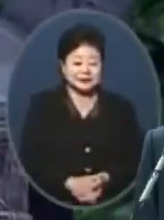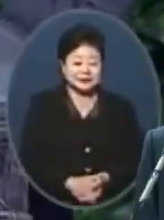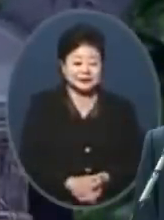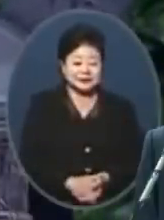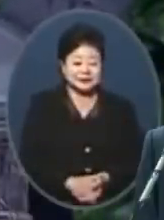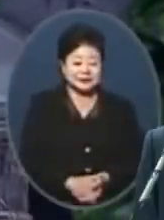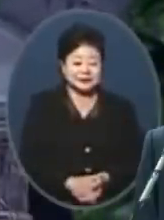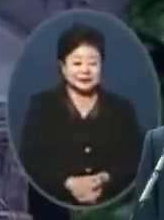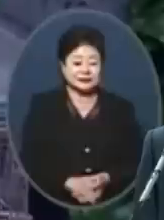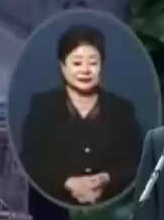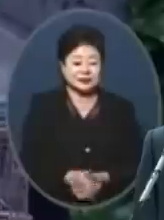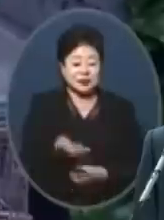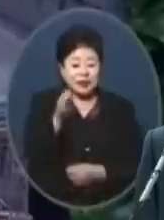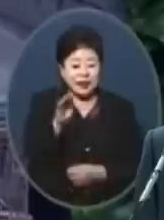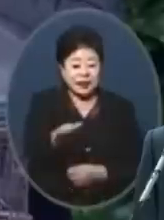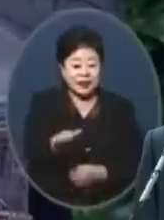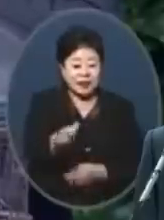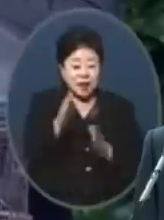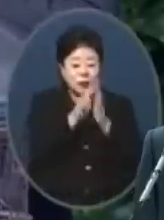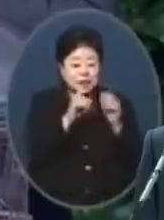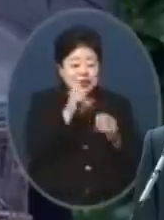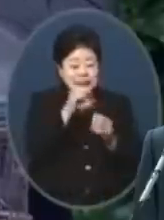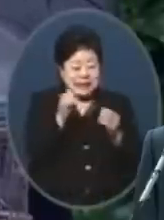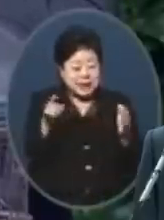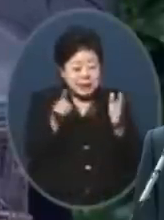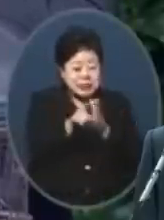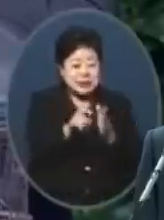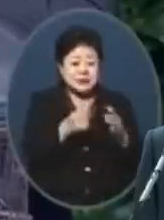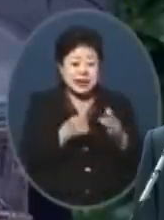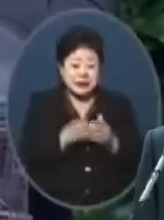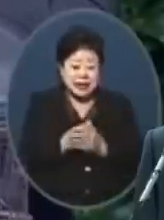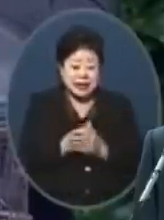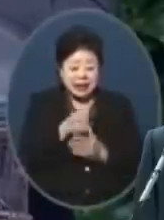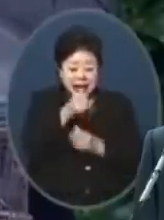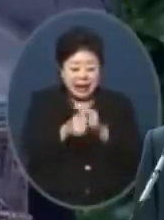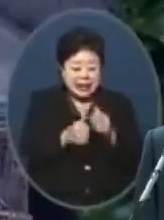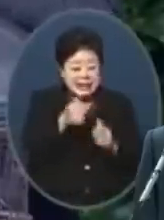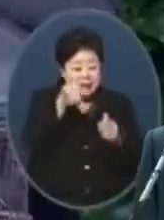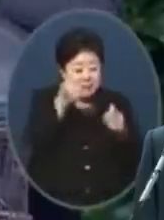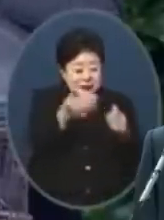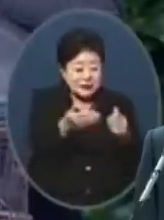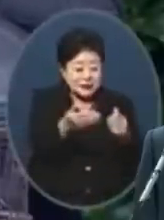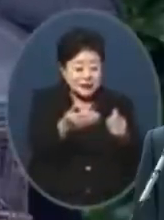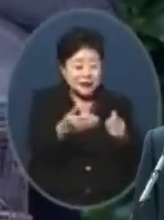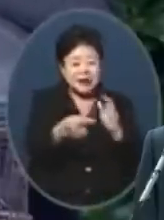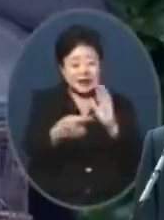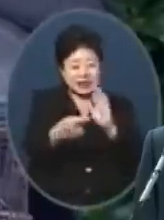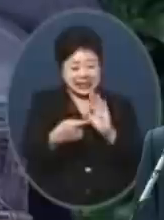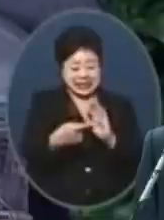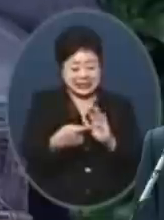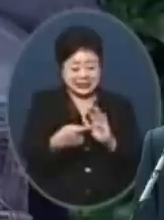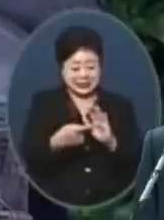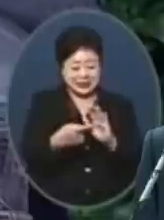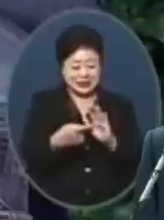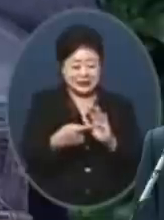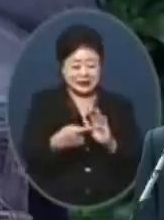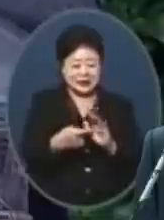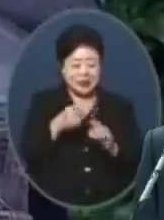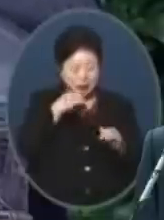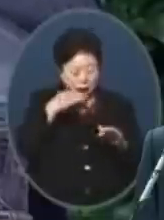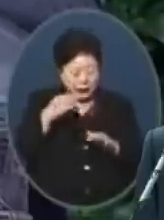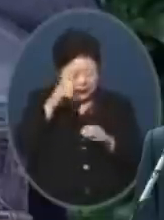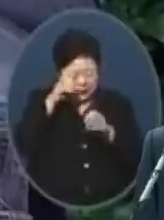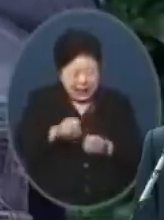Lord. 그런데 모세 한 사람의 믿음 때문에 하나님께서 나타나셔서